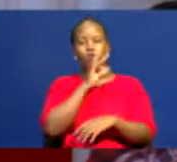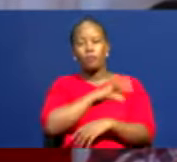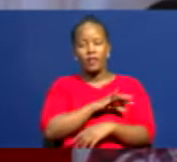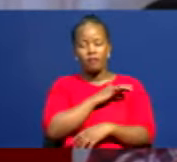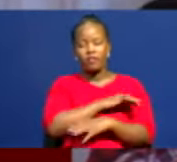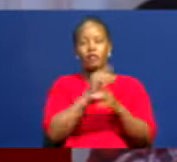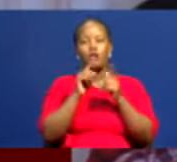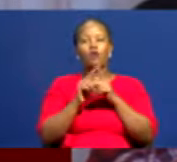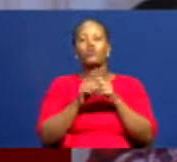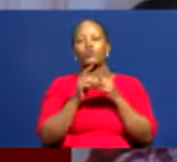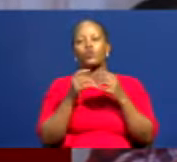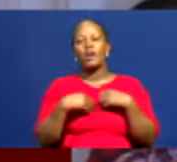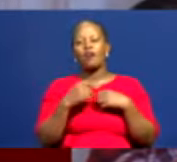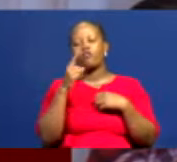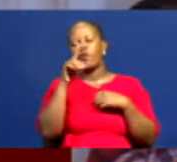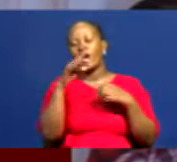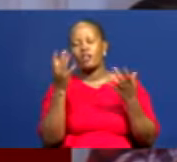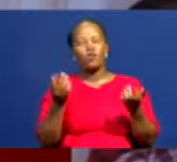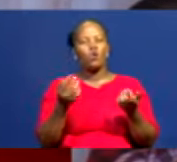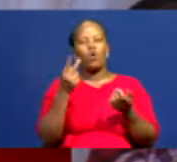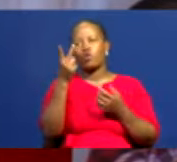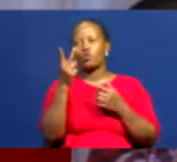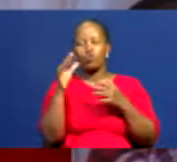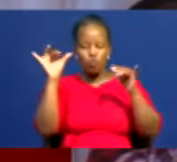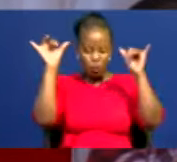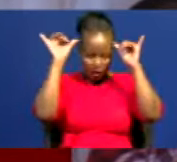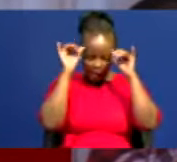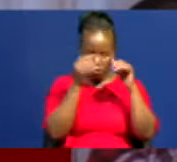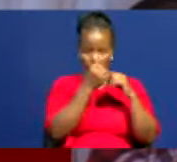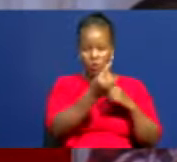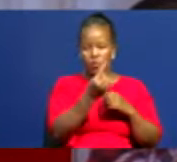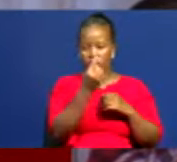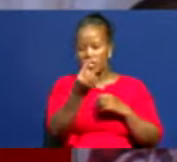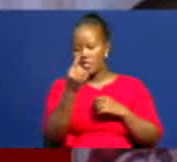ng'ombe moja mbili kwa kila familia, ili kwanza